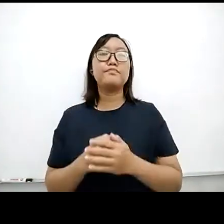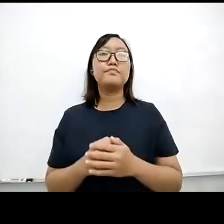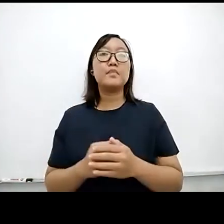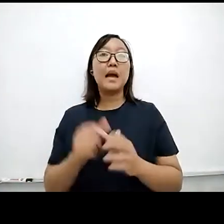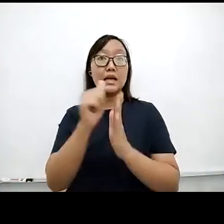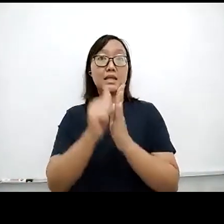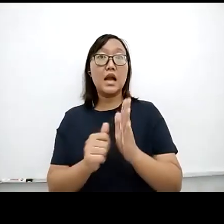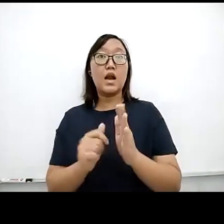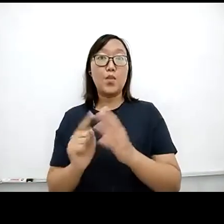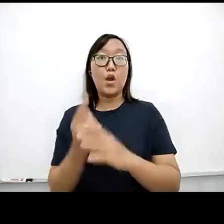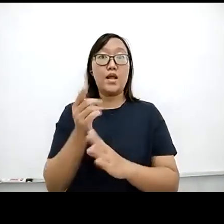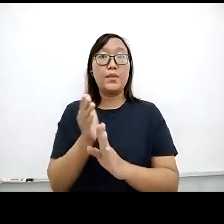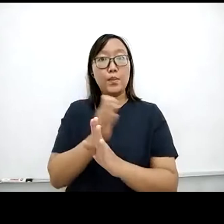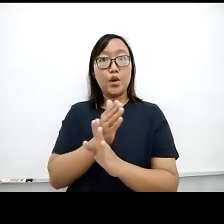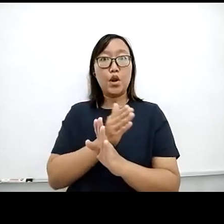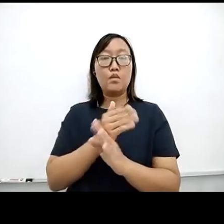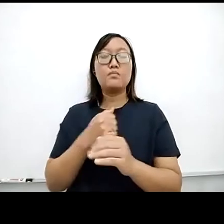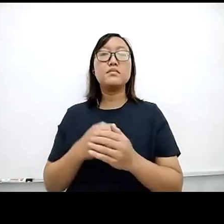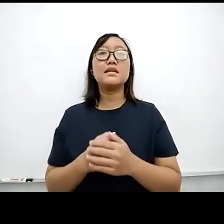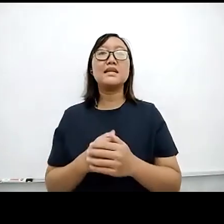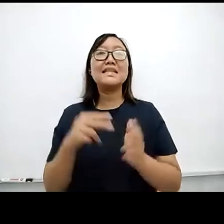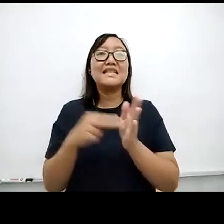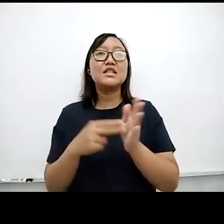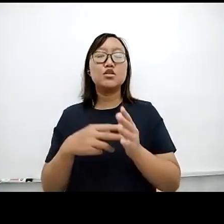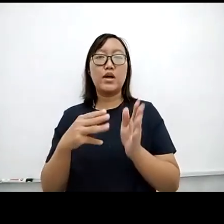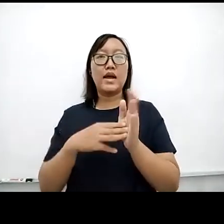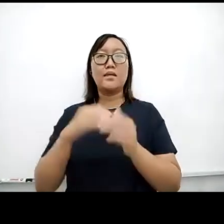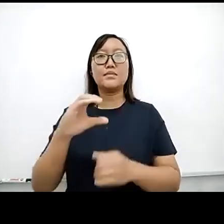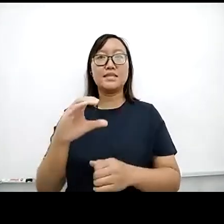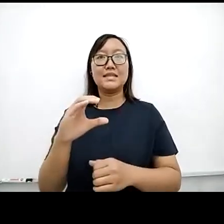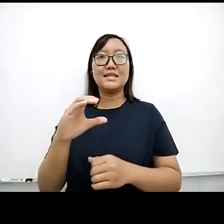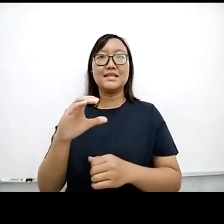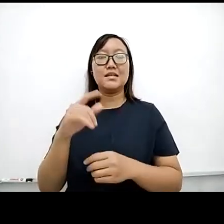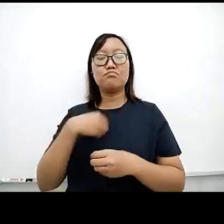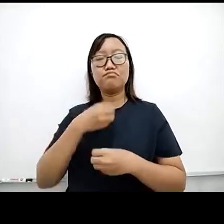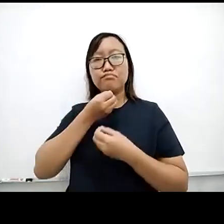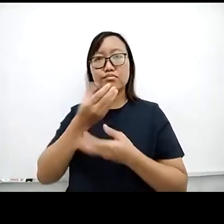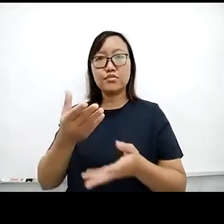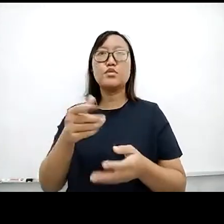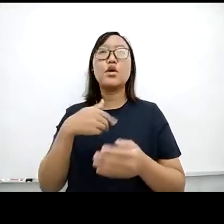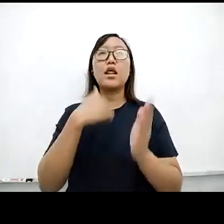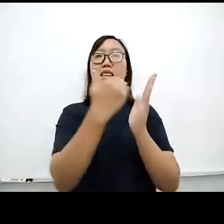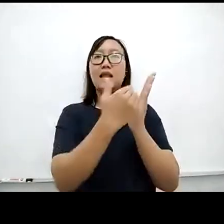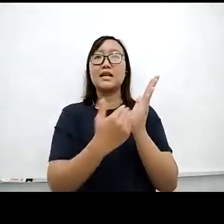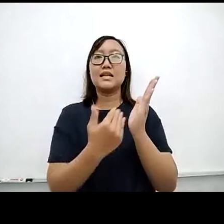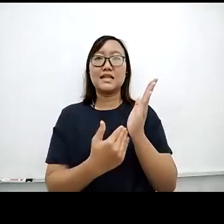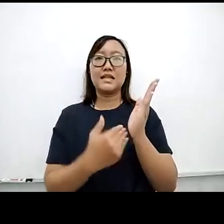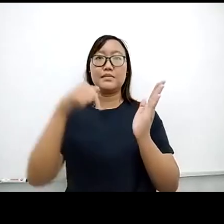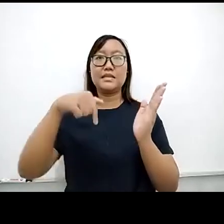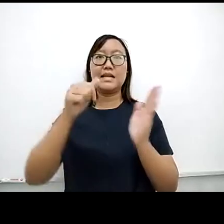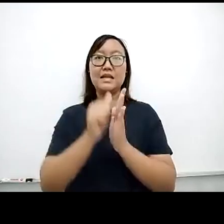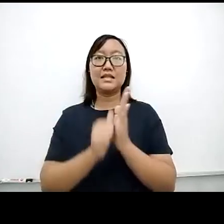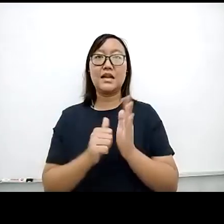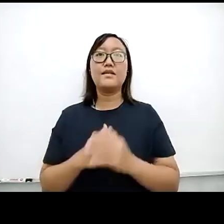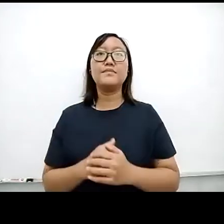saya Jun selaku MC pada hari ini untuk membicarakan dan memberitahukan beberapa informasi teknis dan tata tertib dalam acara ini